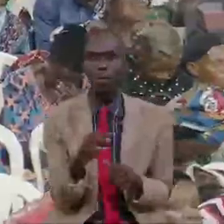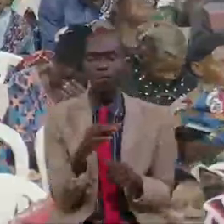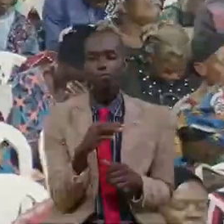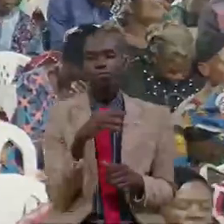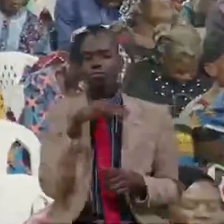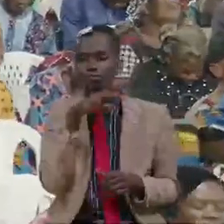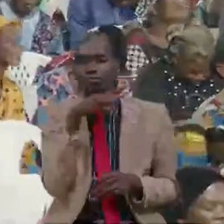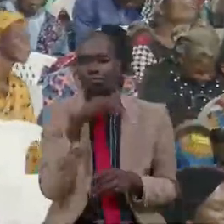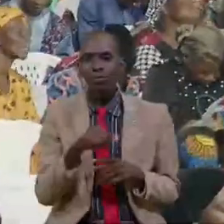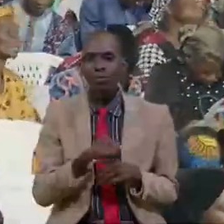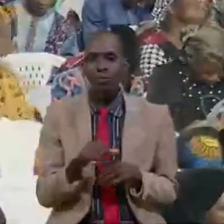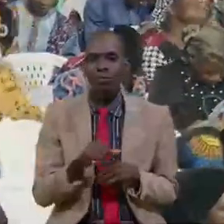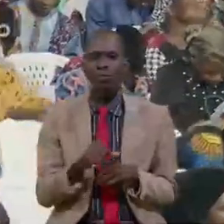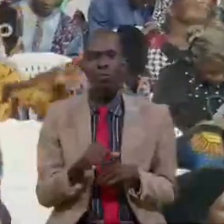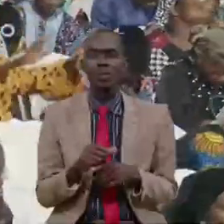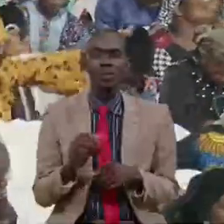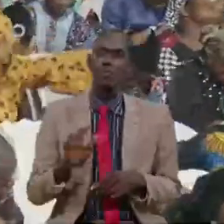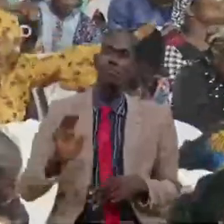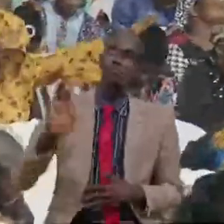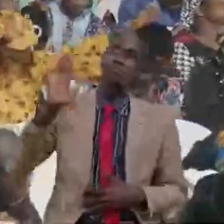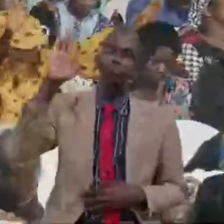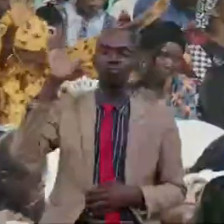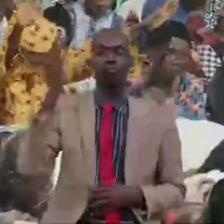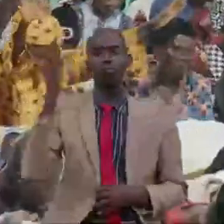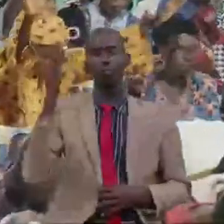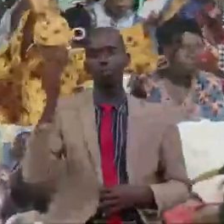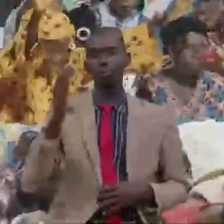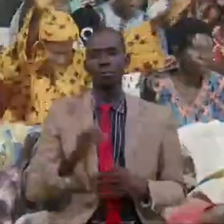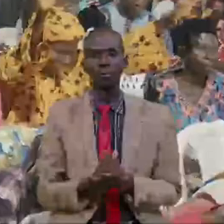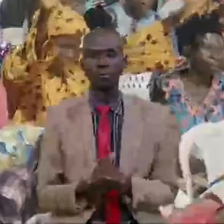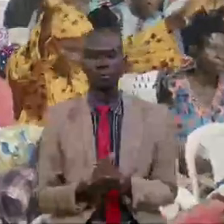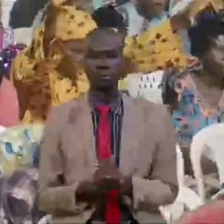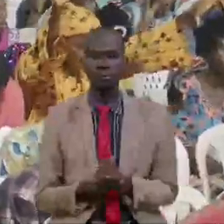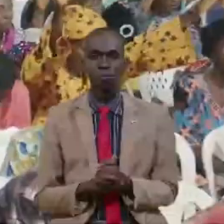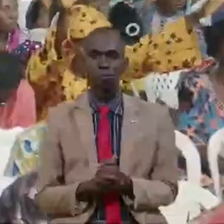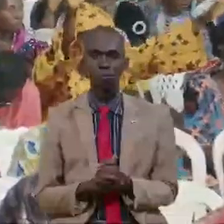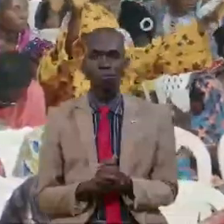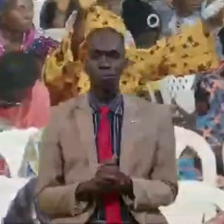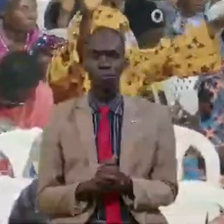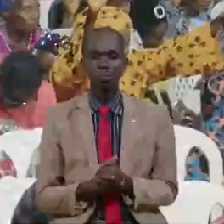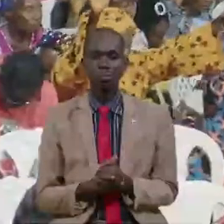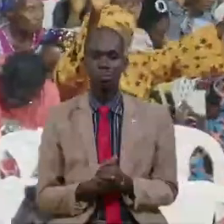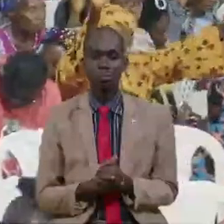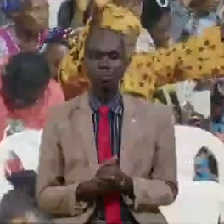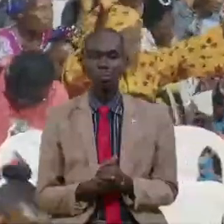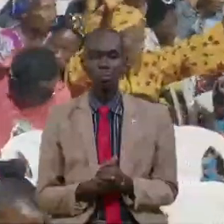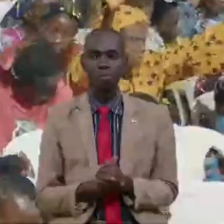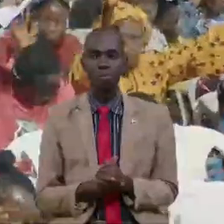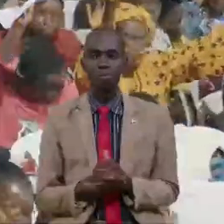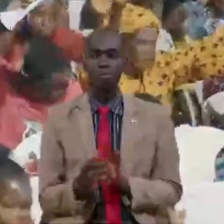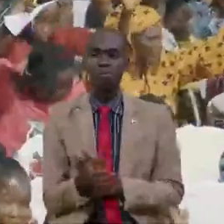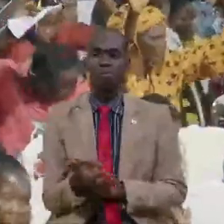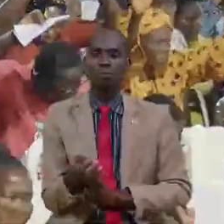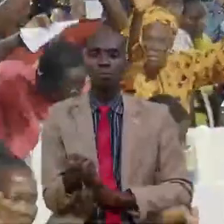n'importe où tu es. Tu lèves simplement ta main. Amen. Que Dieu te bénisse là-bas. Amen. Amen. Lève simplement ta